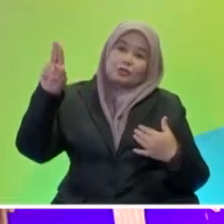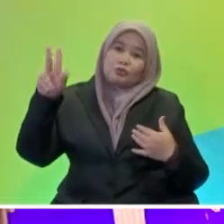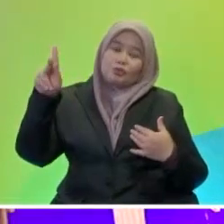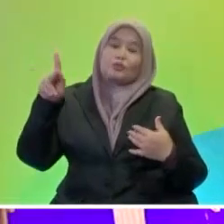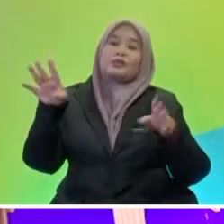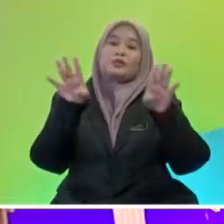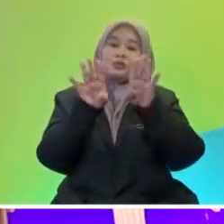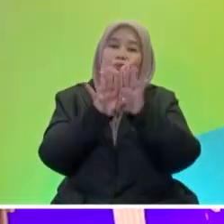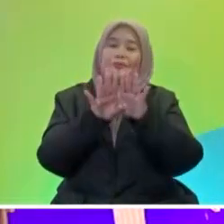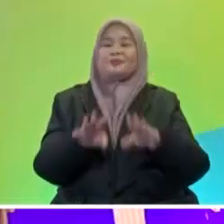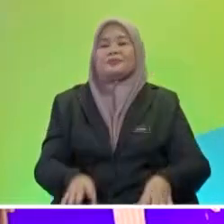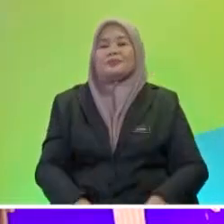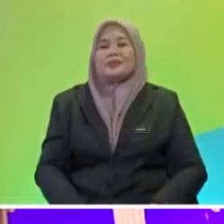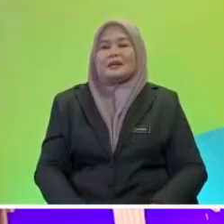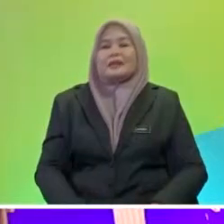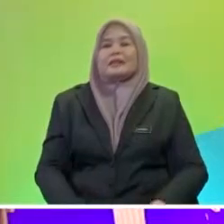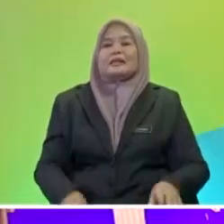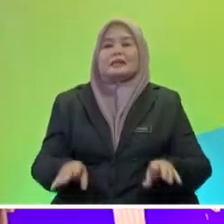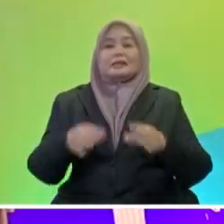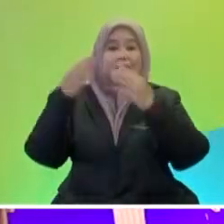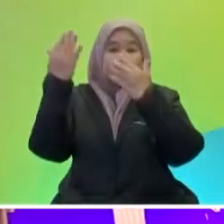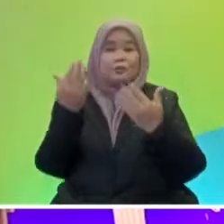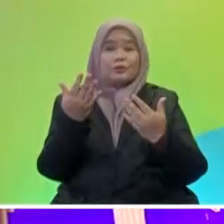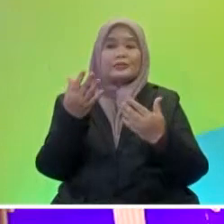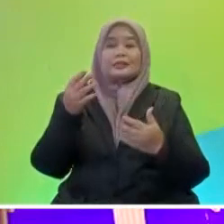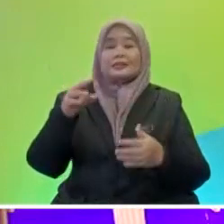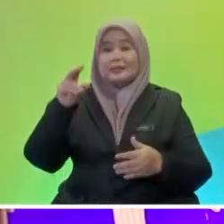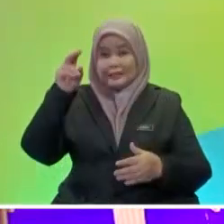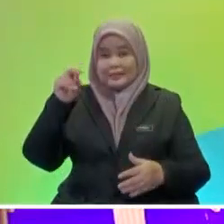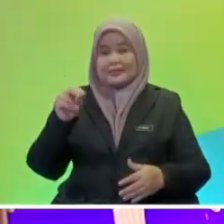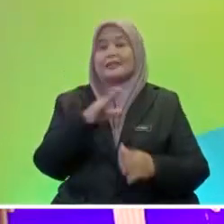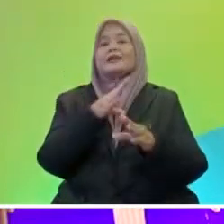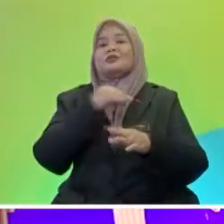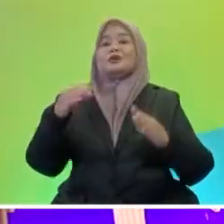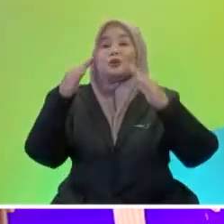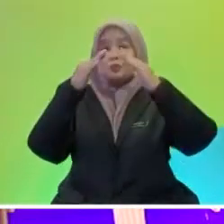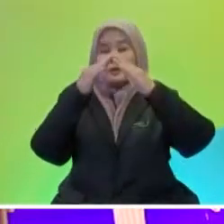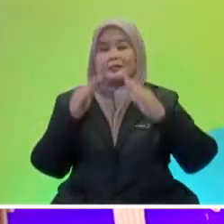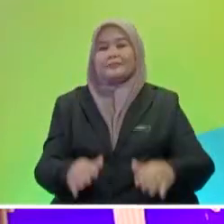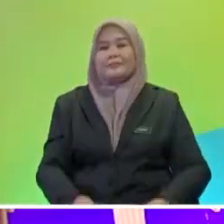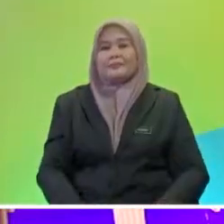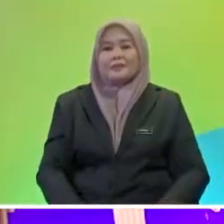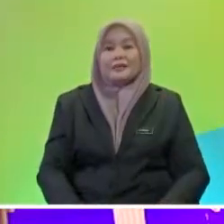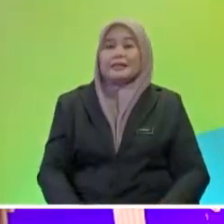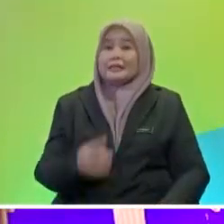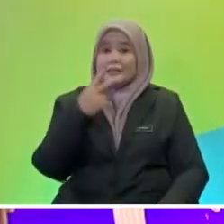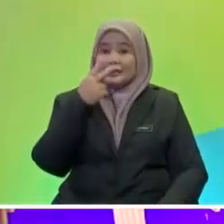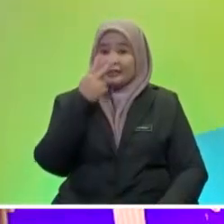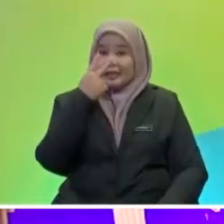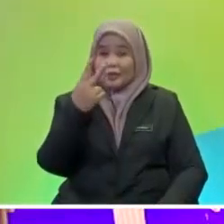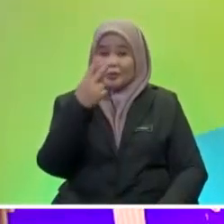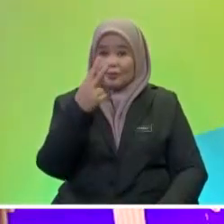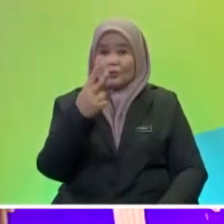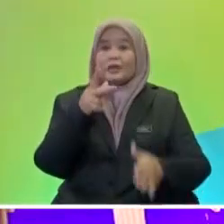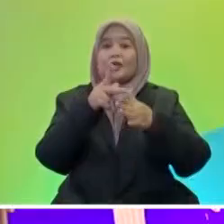tertutup yaitu sambutan dan juga rumah oke kita lihat kandungan